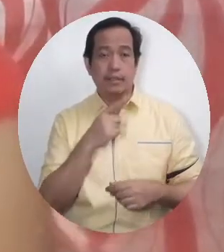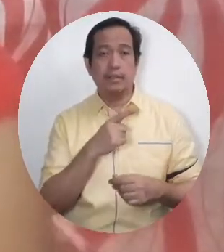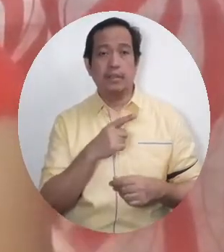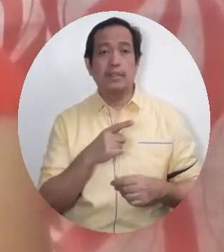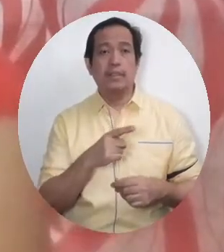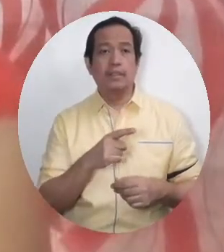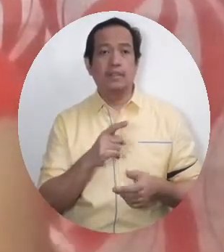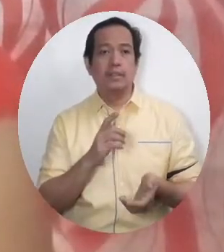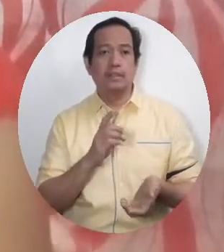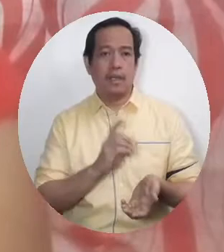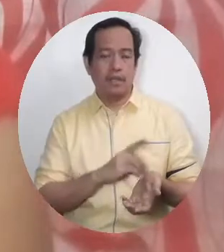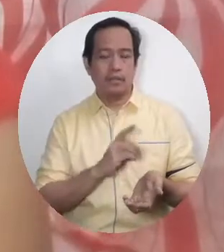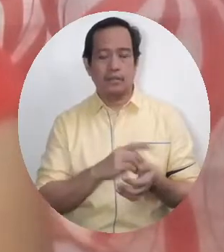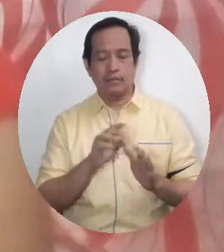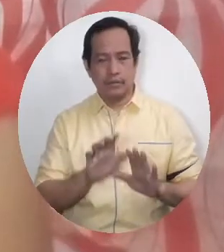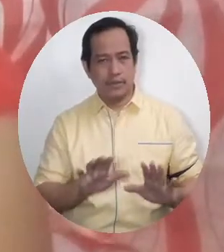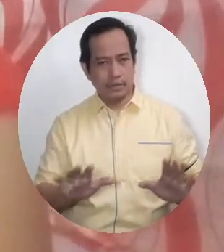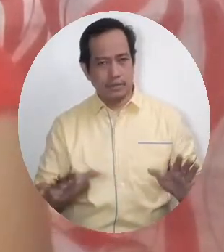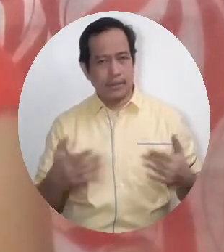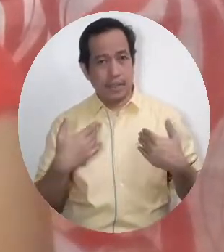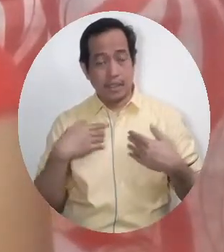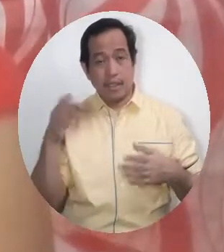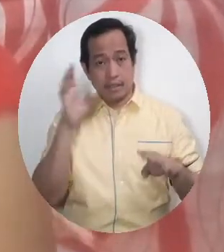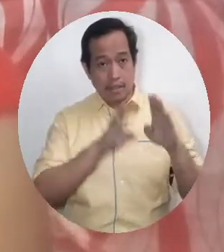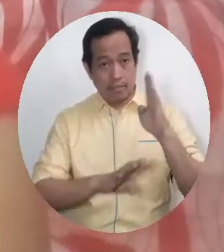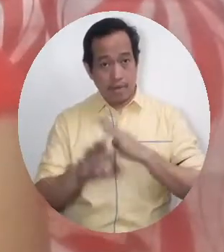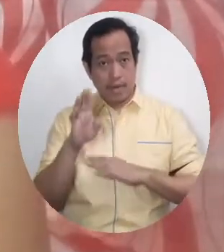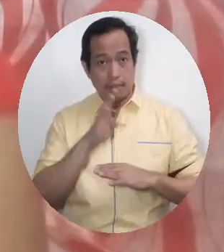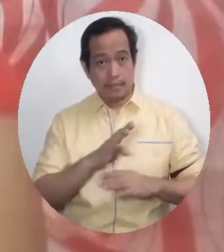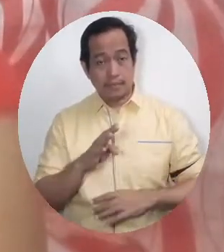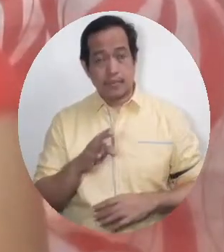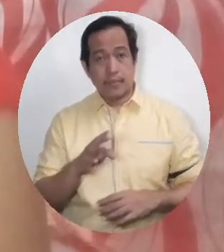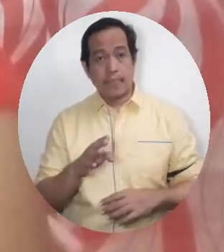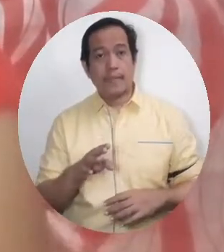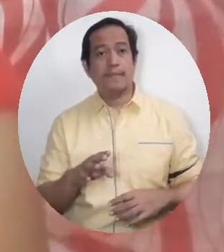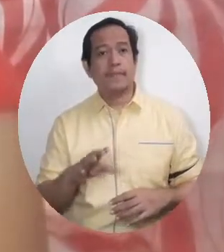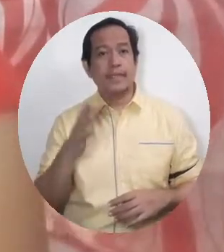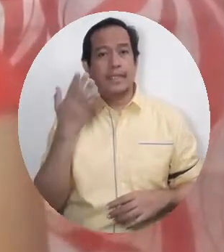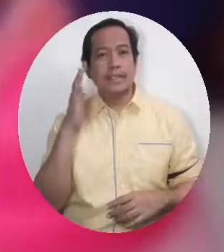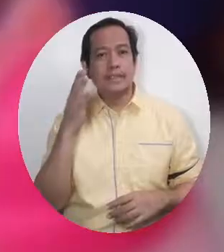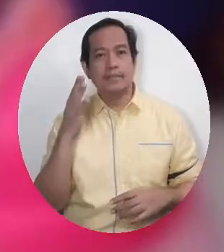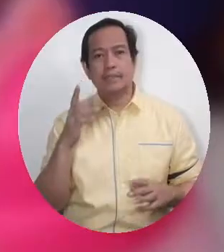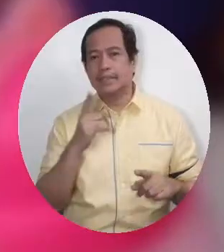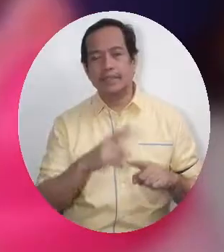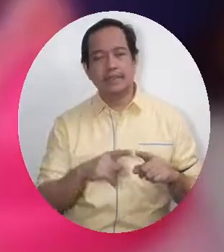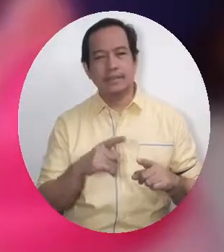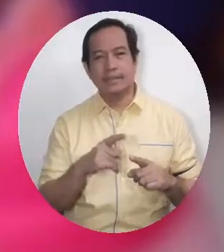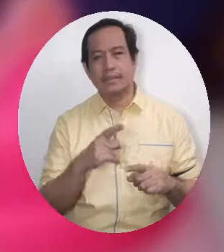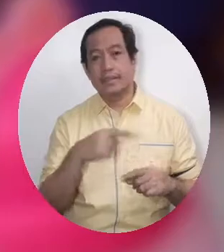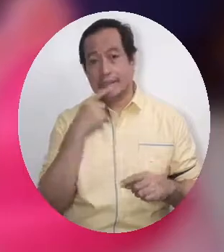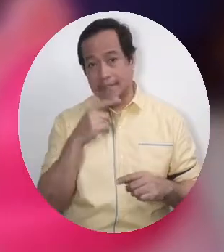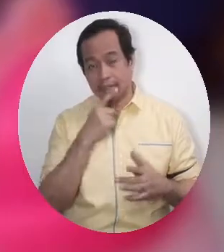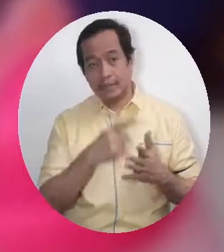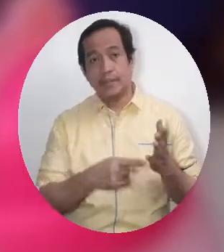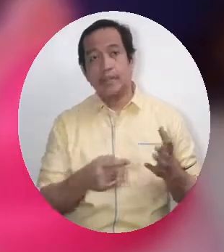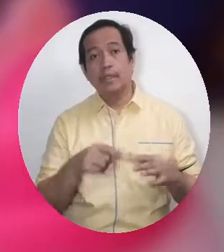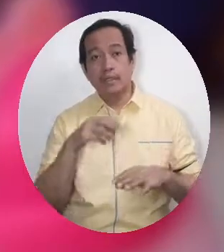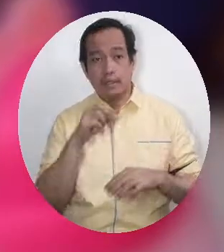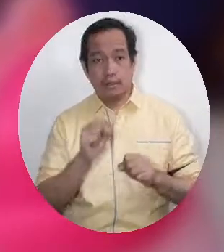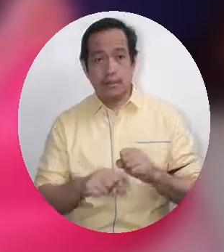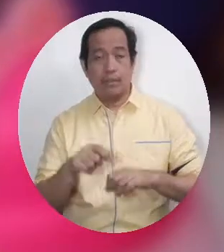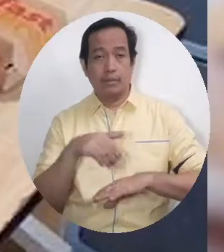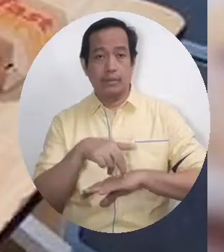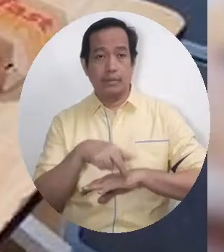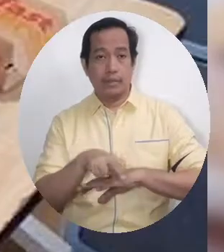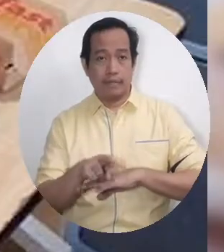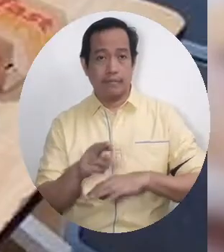dun na nagsabi yung pedia dun na may problema. Na parang hindi niya masabi kung ano. Kaya nirefer